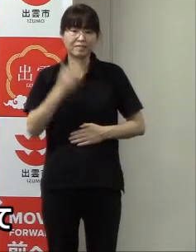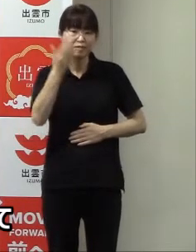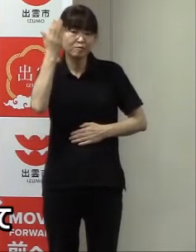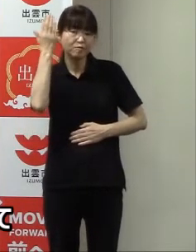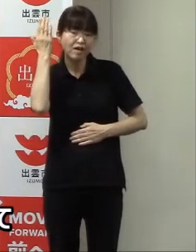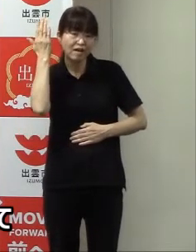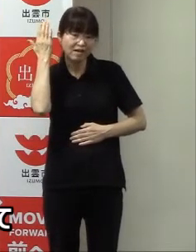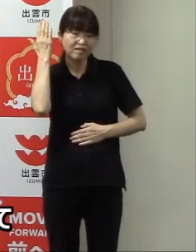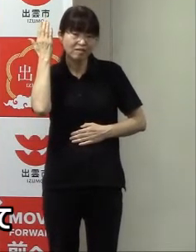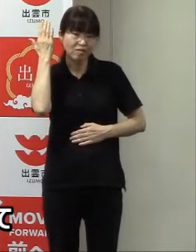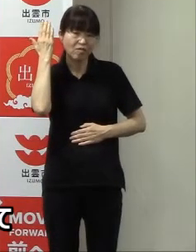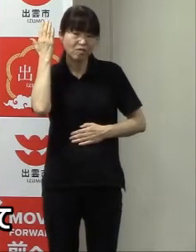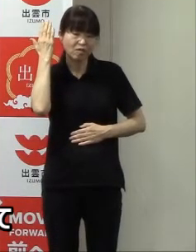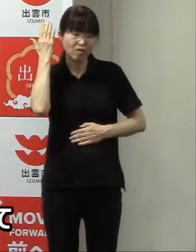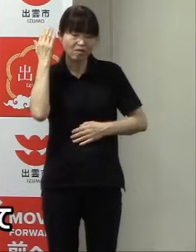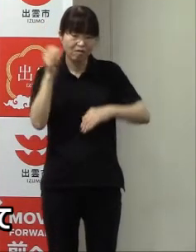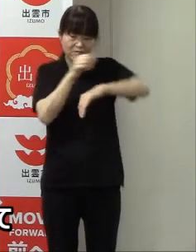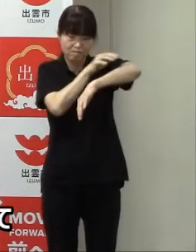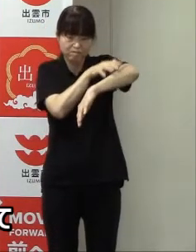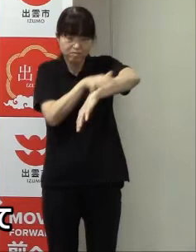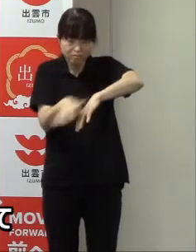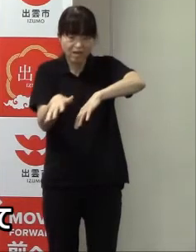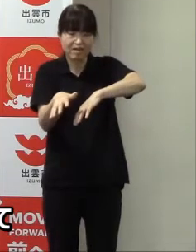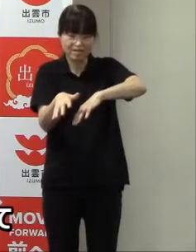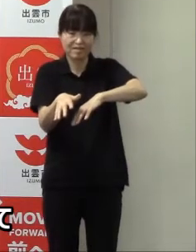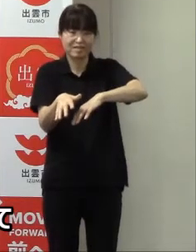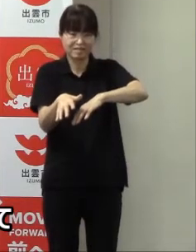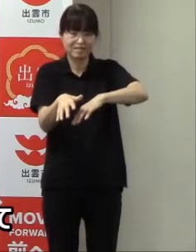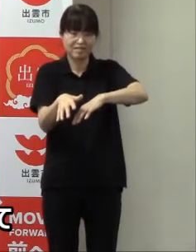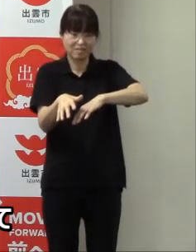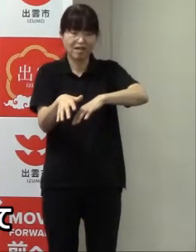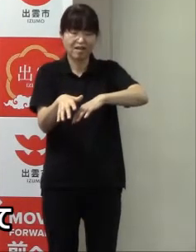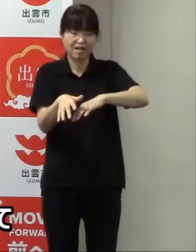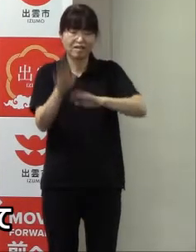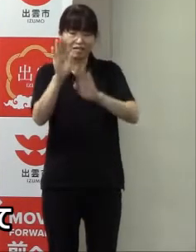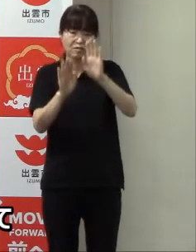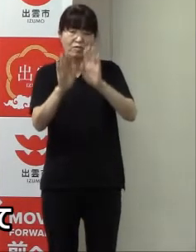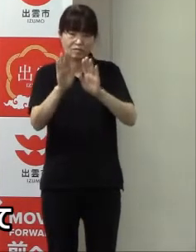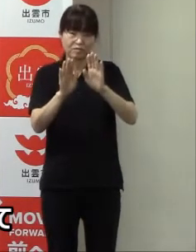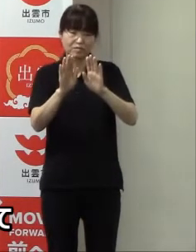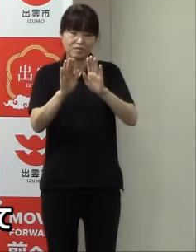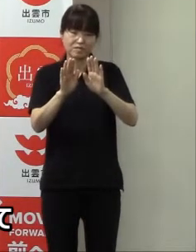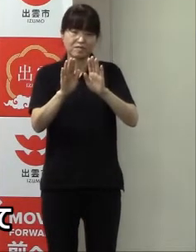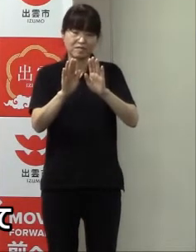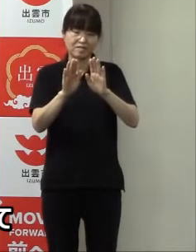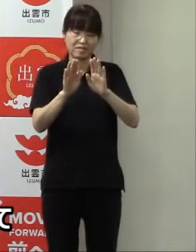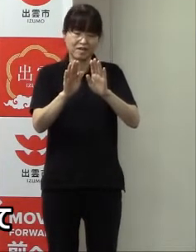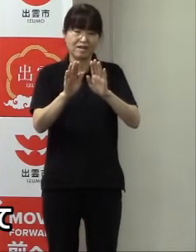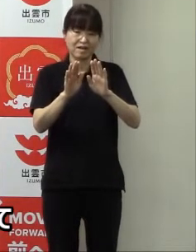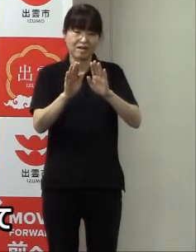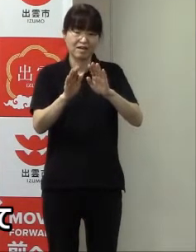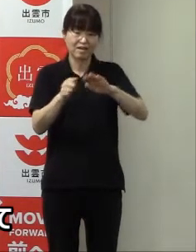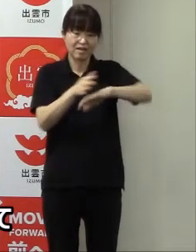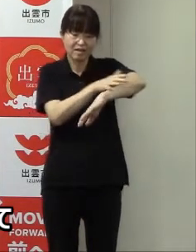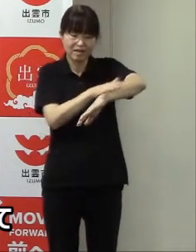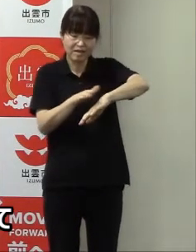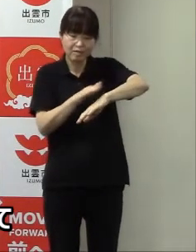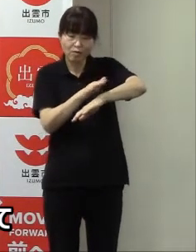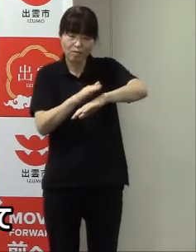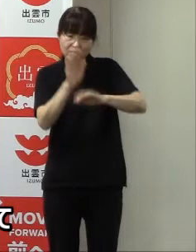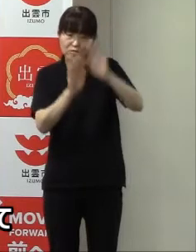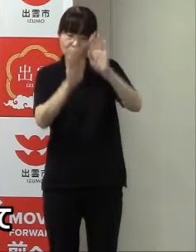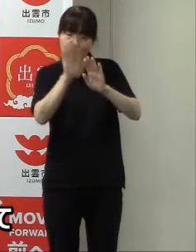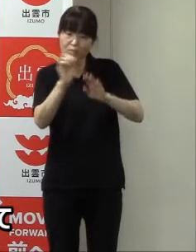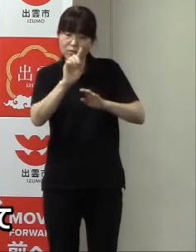どういうその地滑りになり、どういうんですかね、表面のあれがあったのか、ちょっとその辺